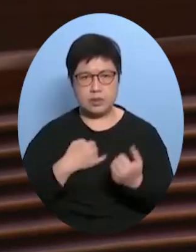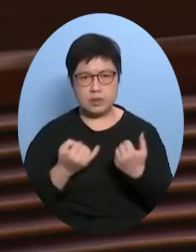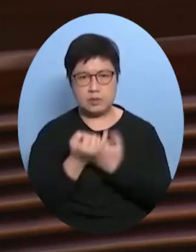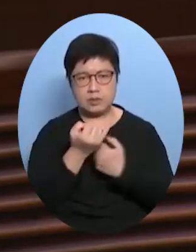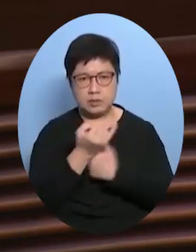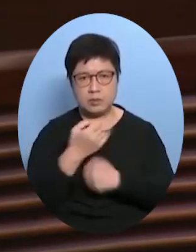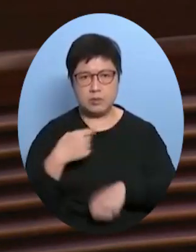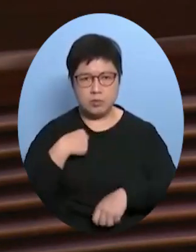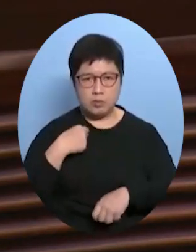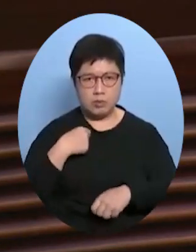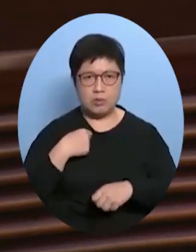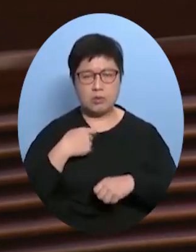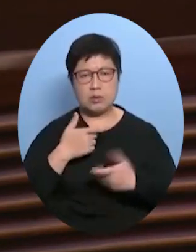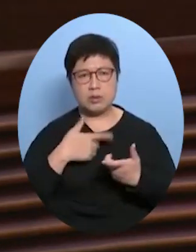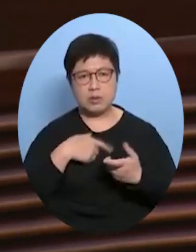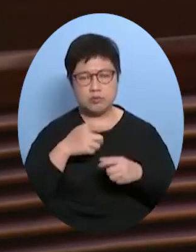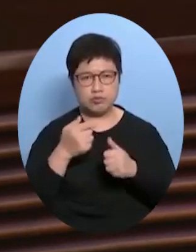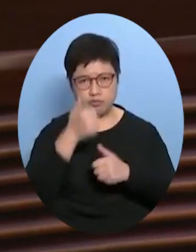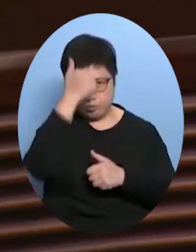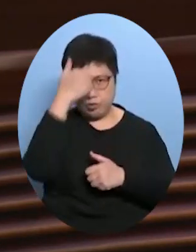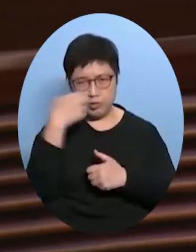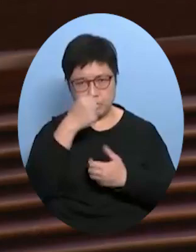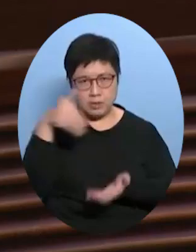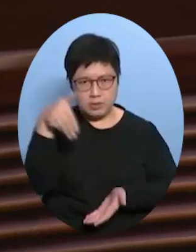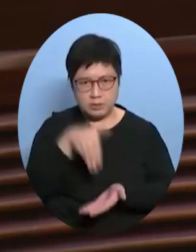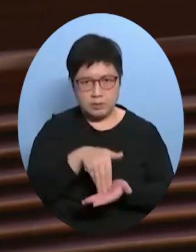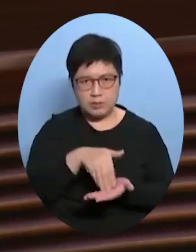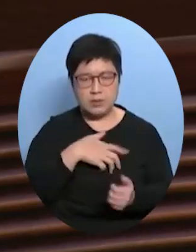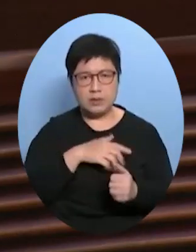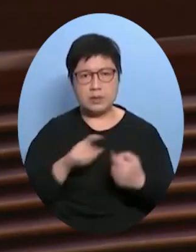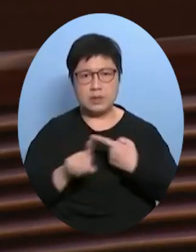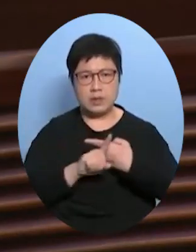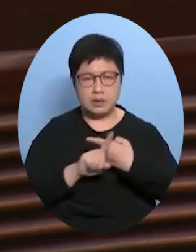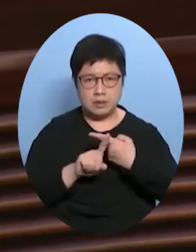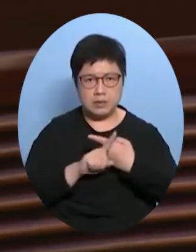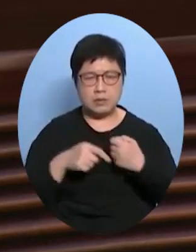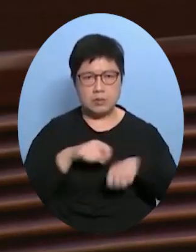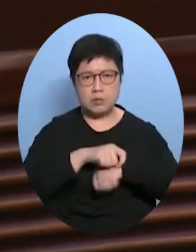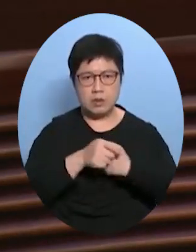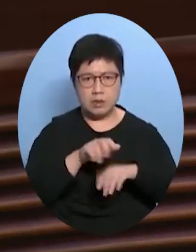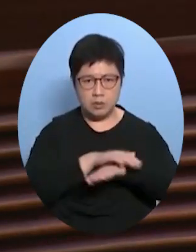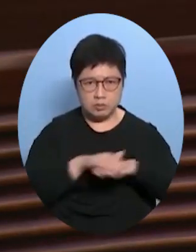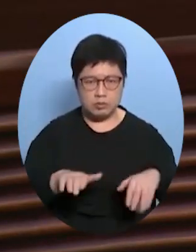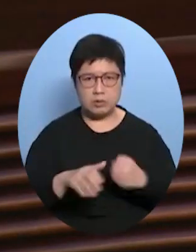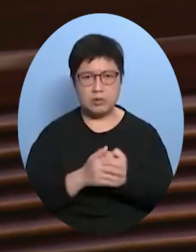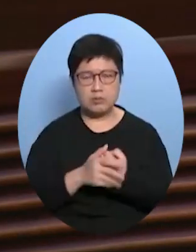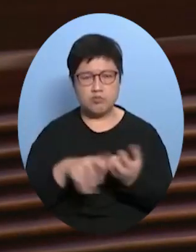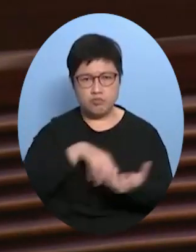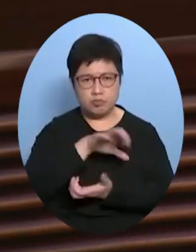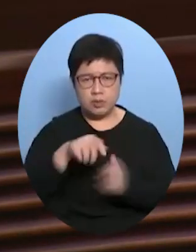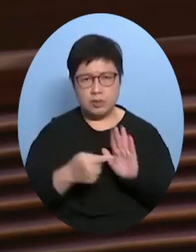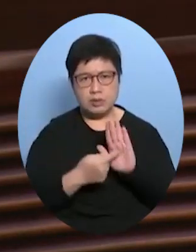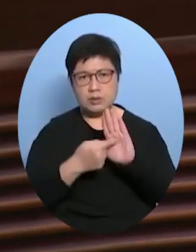的主權底線，危害國家的主權、安全和發展利益。這些亂象充分突顯